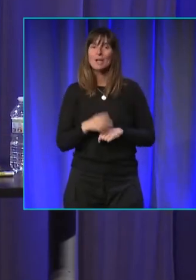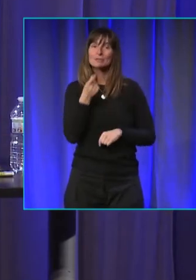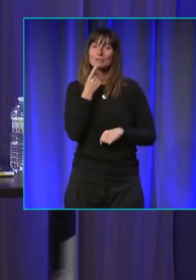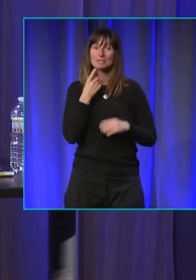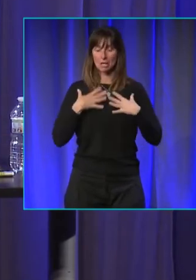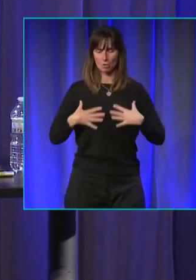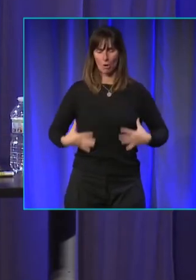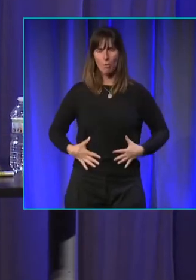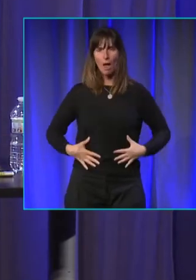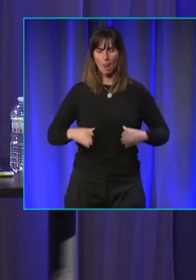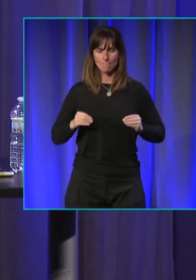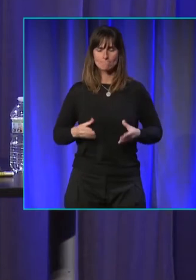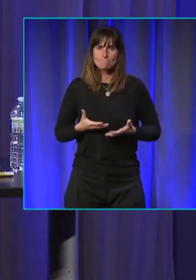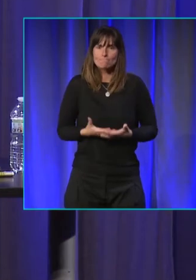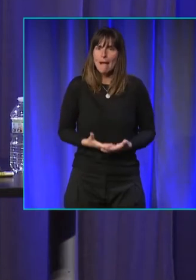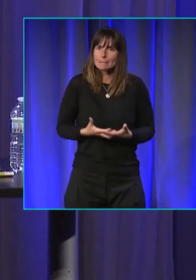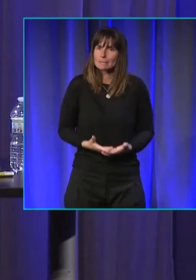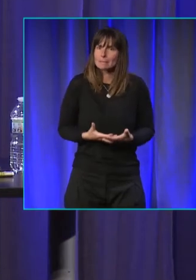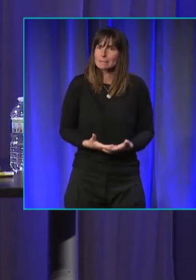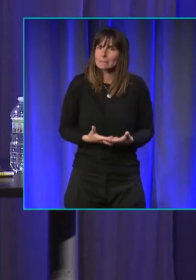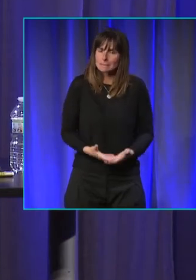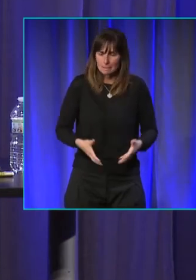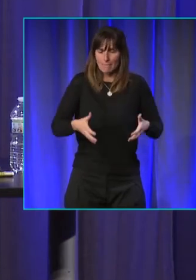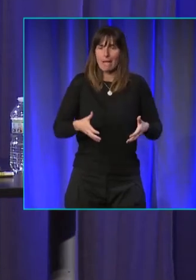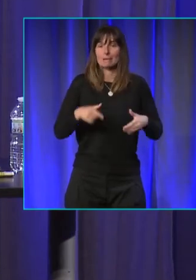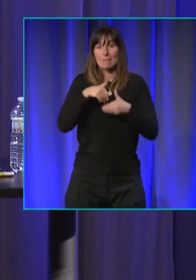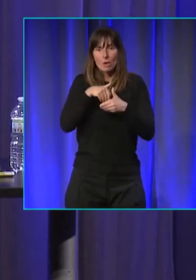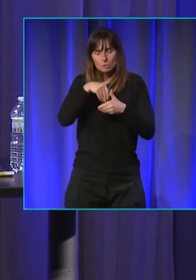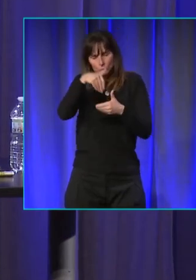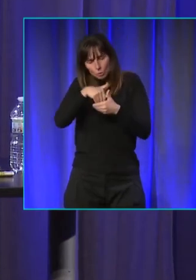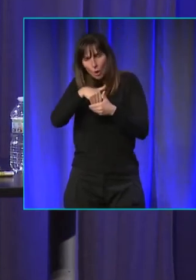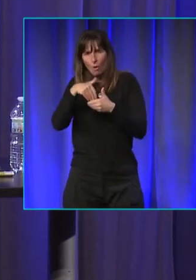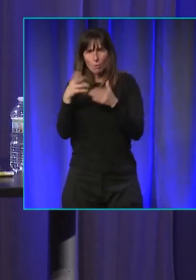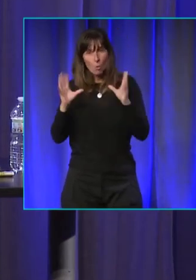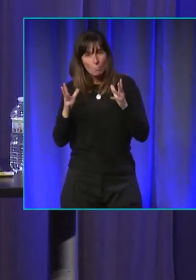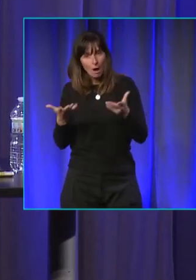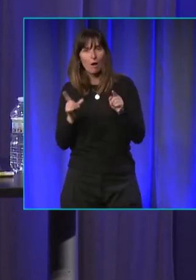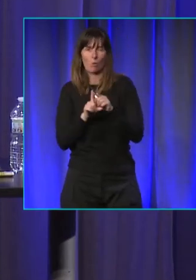la performance aussi. La masse, c'est une chose, mais la composition en est une autre aussi.